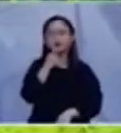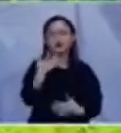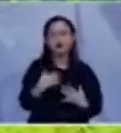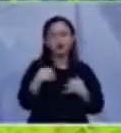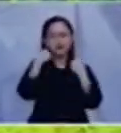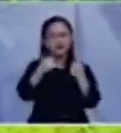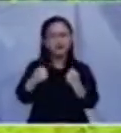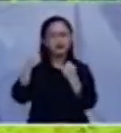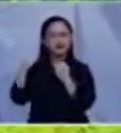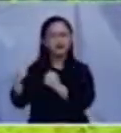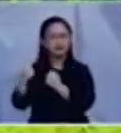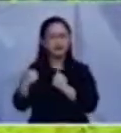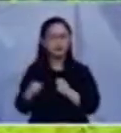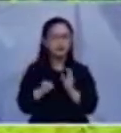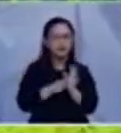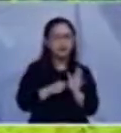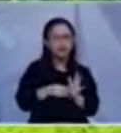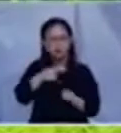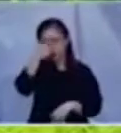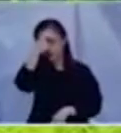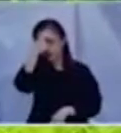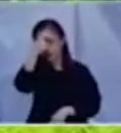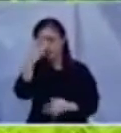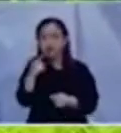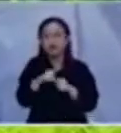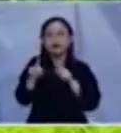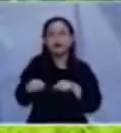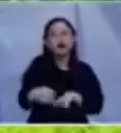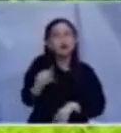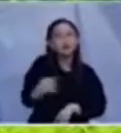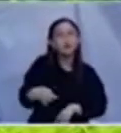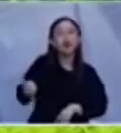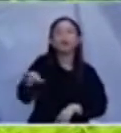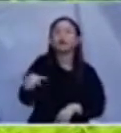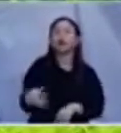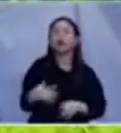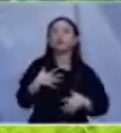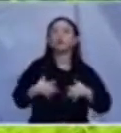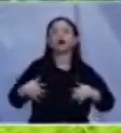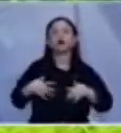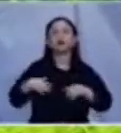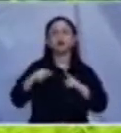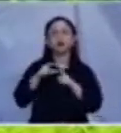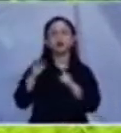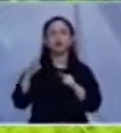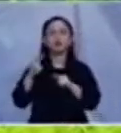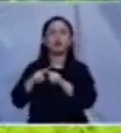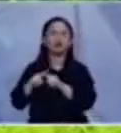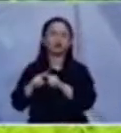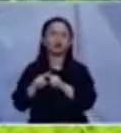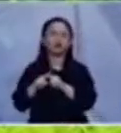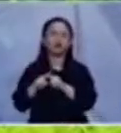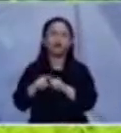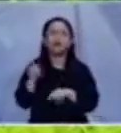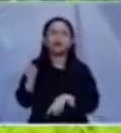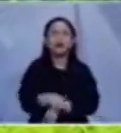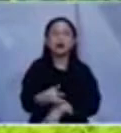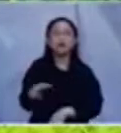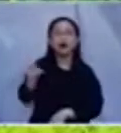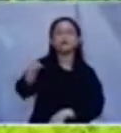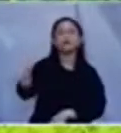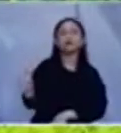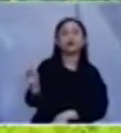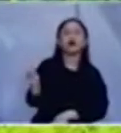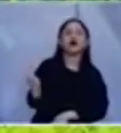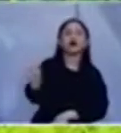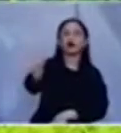dunia. Baru-baru ini dunia dihebohkan dengan adanya virus monkeypox atau cacar monyet yang berasal dari benua Afrika. Dan